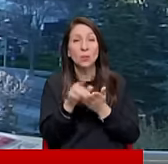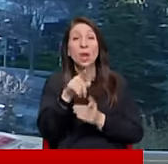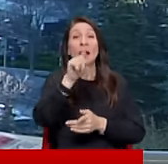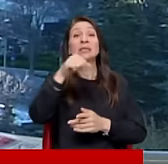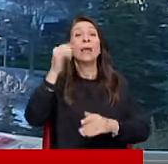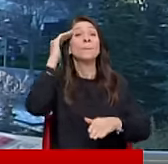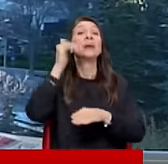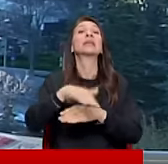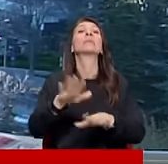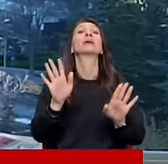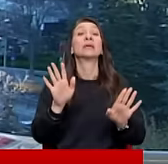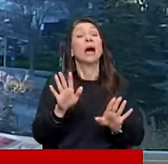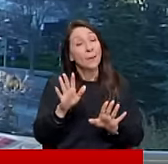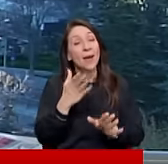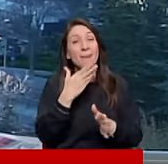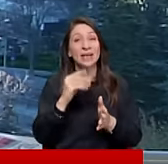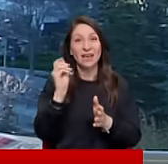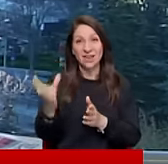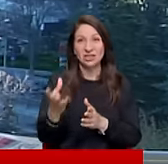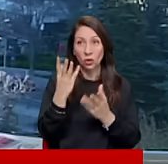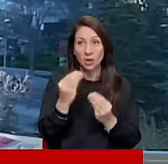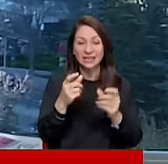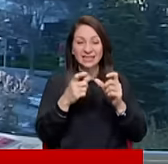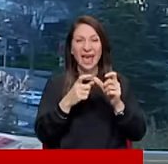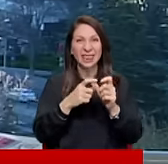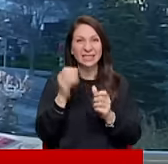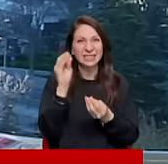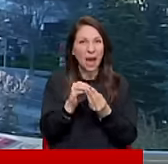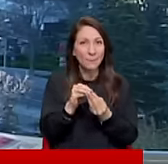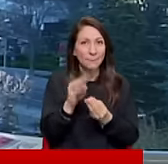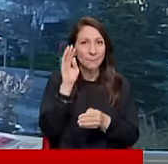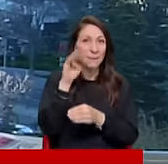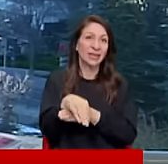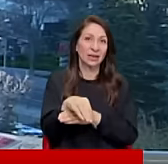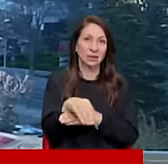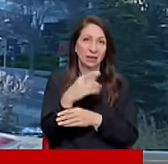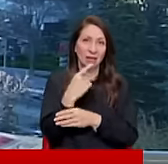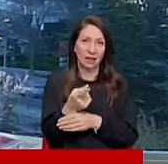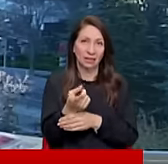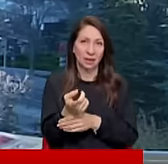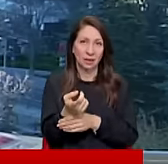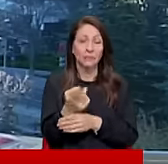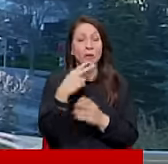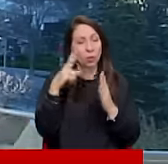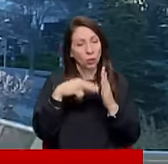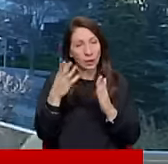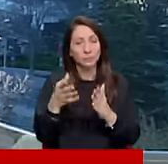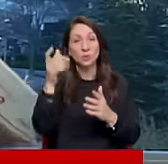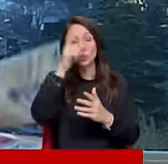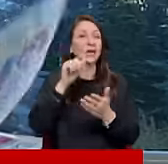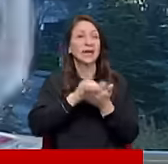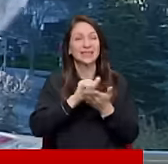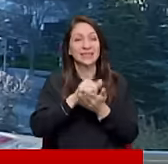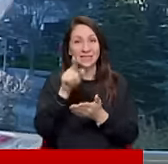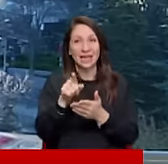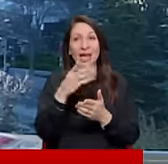hazineye batırmadı. Ama emekliye verilecek olan seyyanen zam batırır denildi. Okuyalım Türkiye